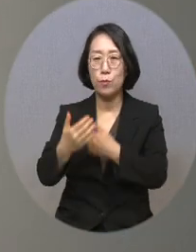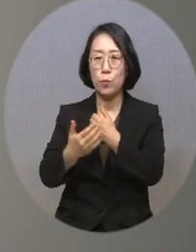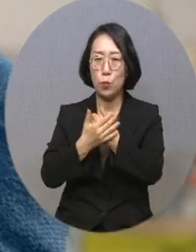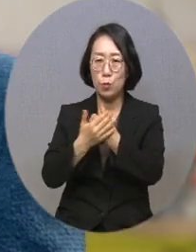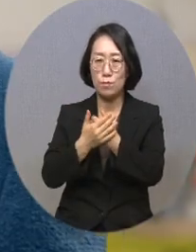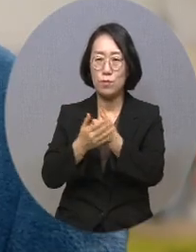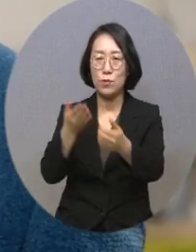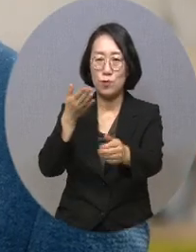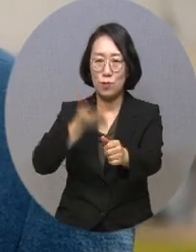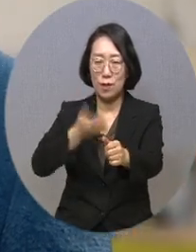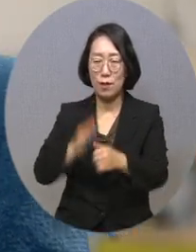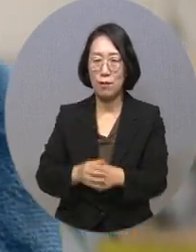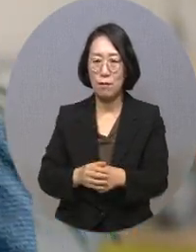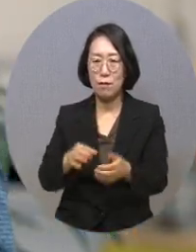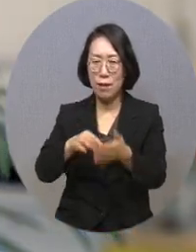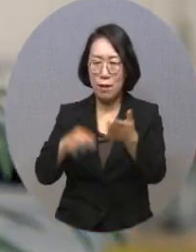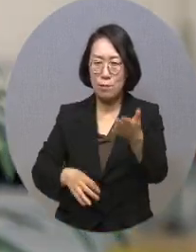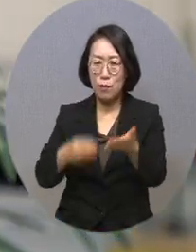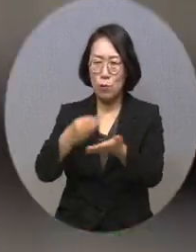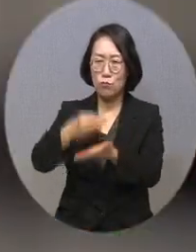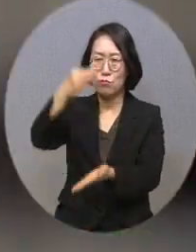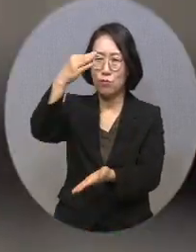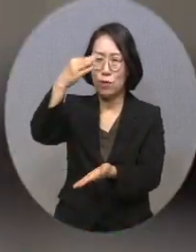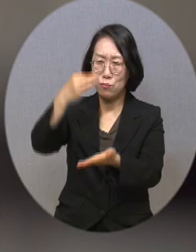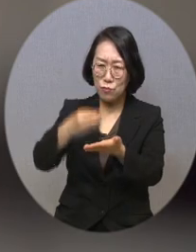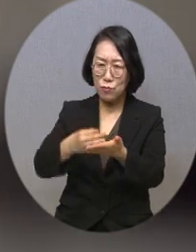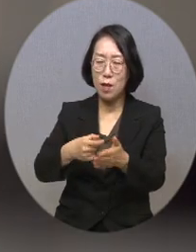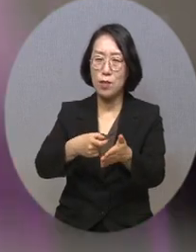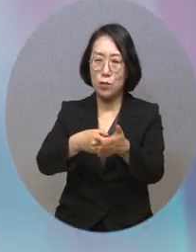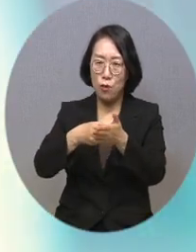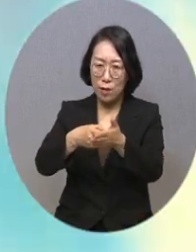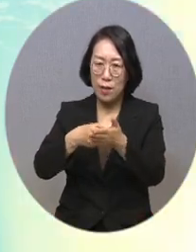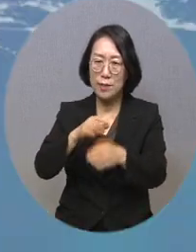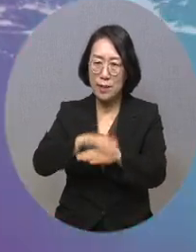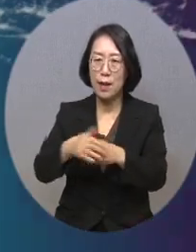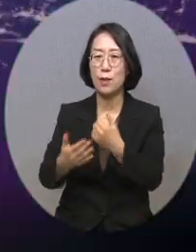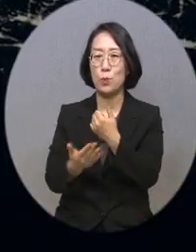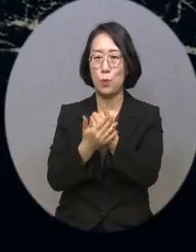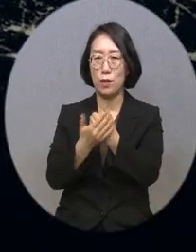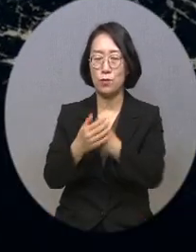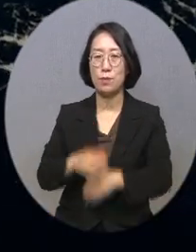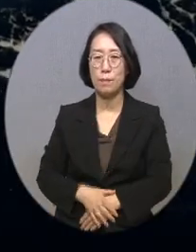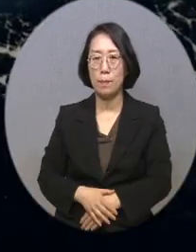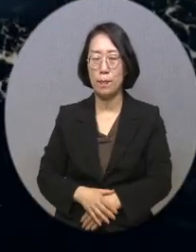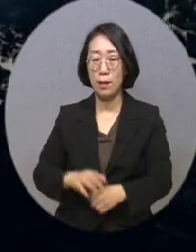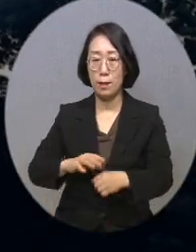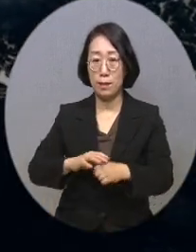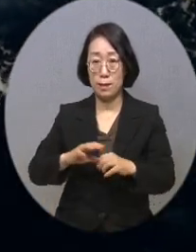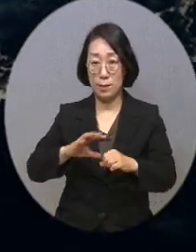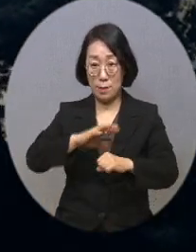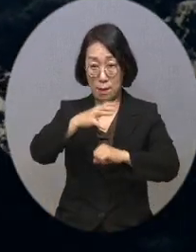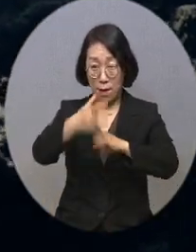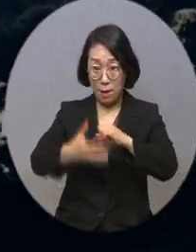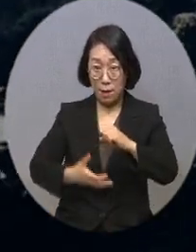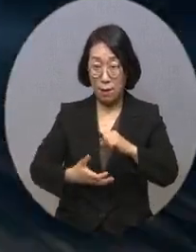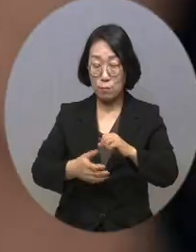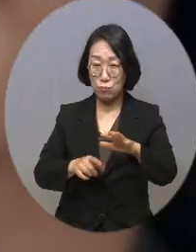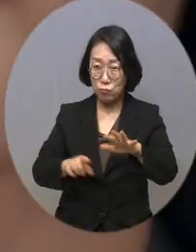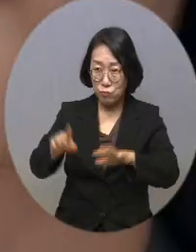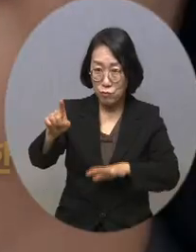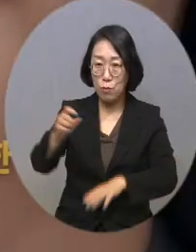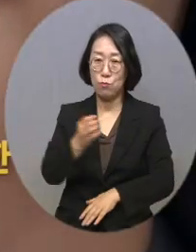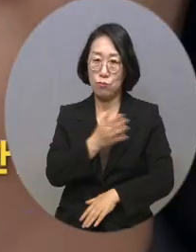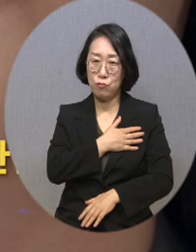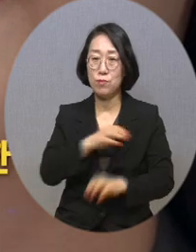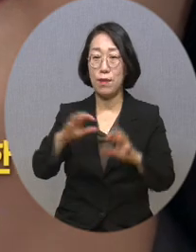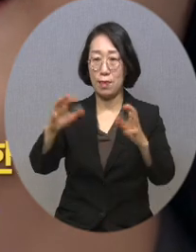되어주세요. 불필요한 세금 많이 나오지 않도록 절세 전략 잘 세워주십시오. 세계를 선도하는 부강한 나라,